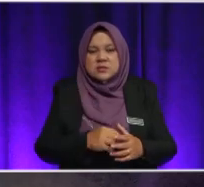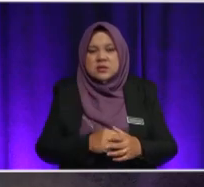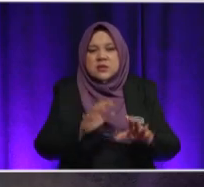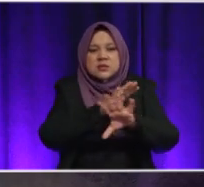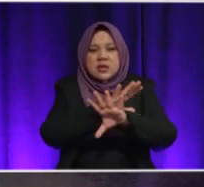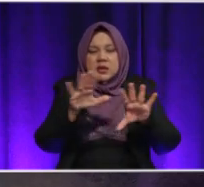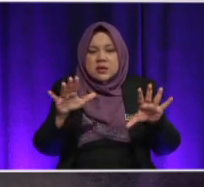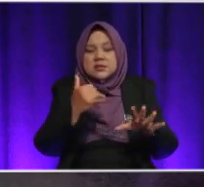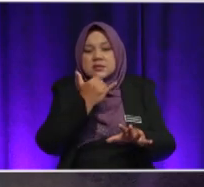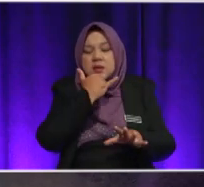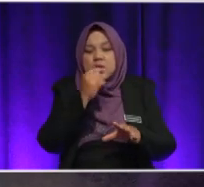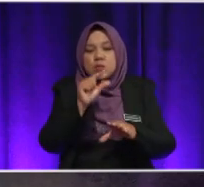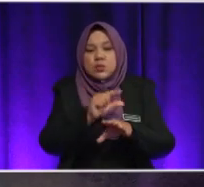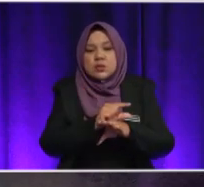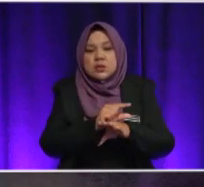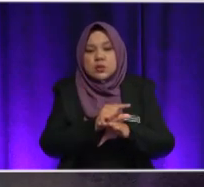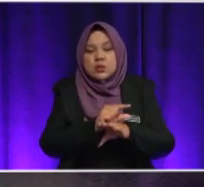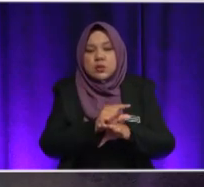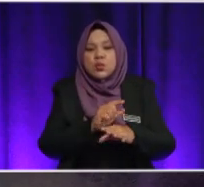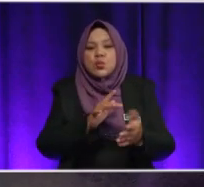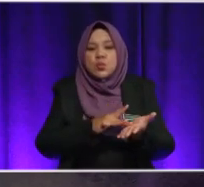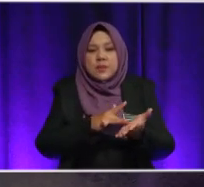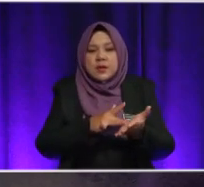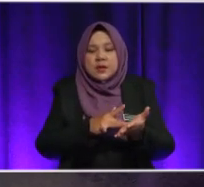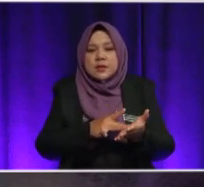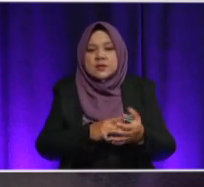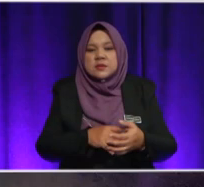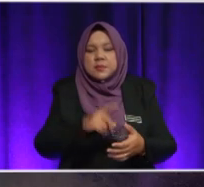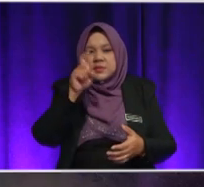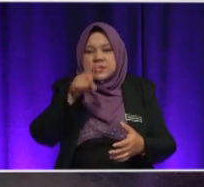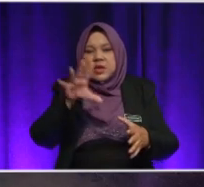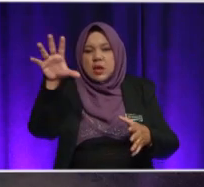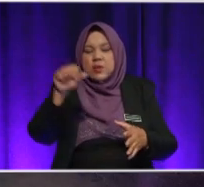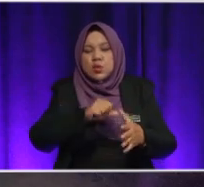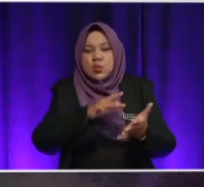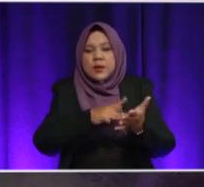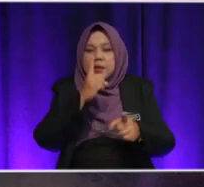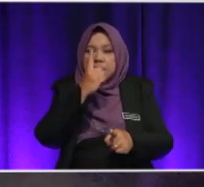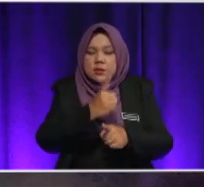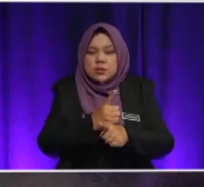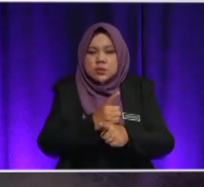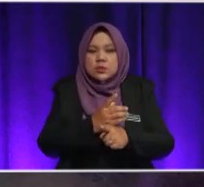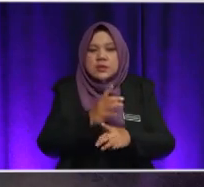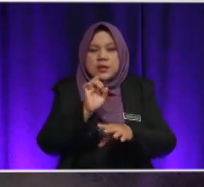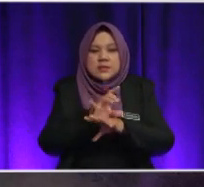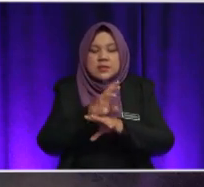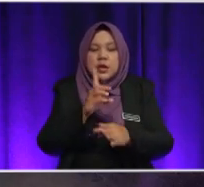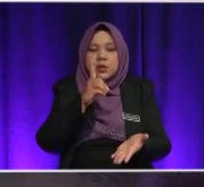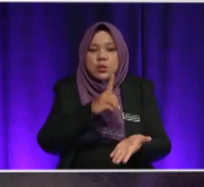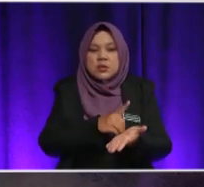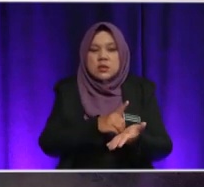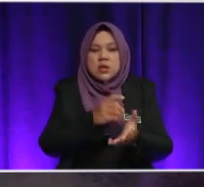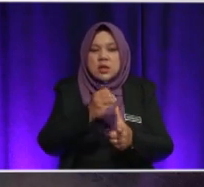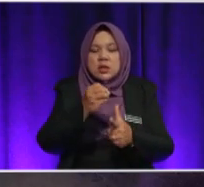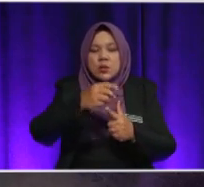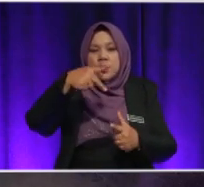jangan salah guna ubah-ubatan karena ambil obat yang tepat Dapatkah nasehat dokter ataupun paka kalau